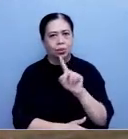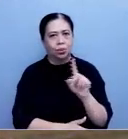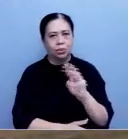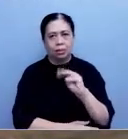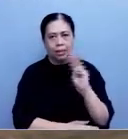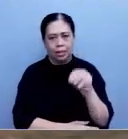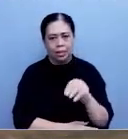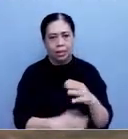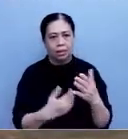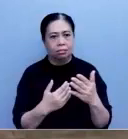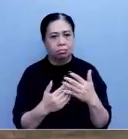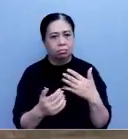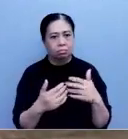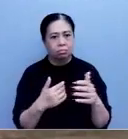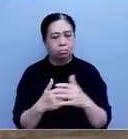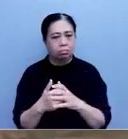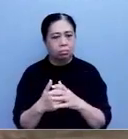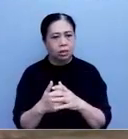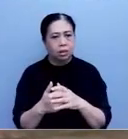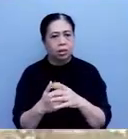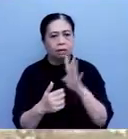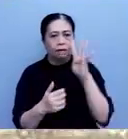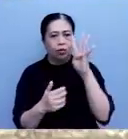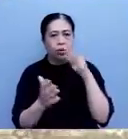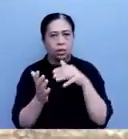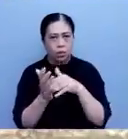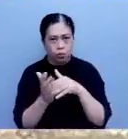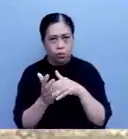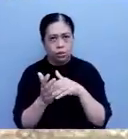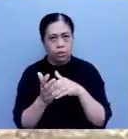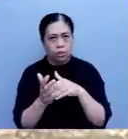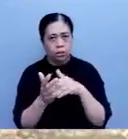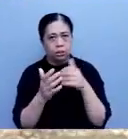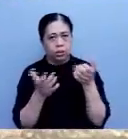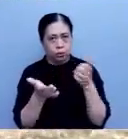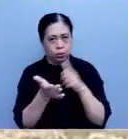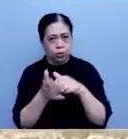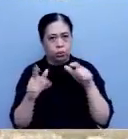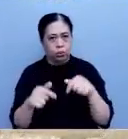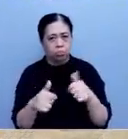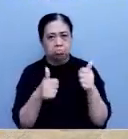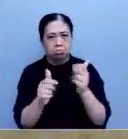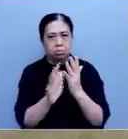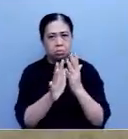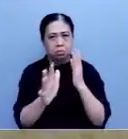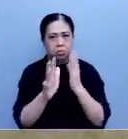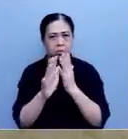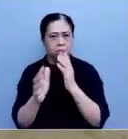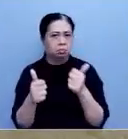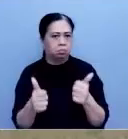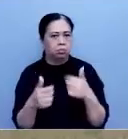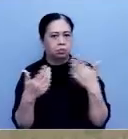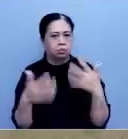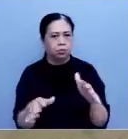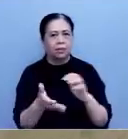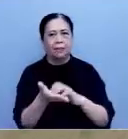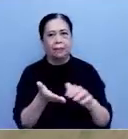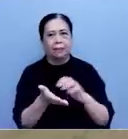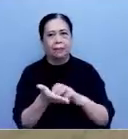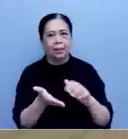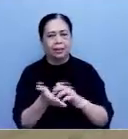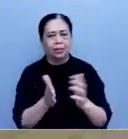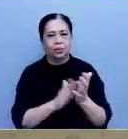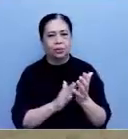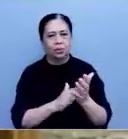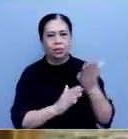igit 4,000 estudyante ang enrolled dito, naging maayos ang mga pila. Nagsagawa na raw kasi ng practice sa paaralan noong